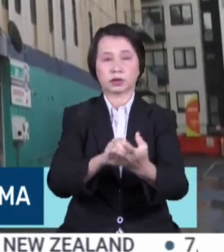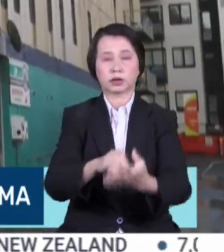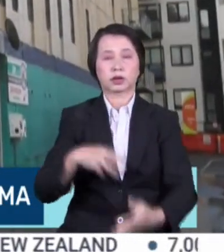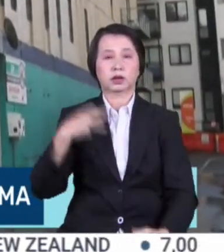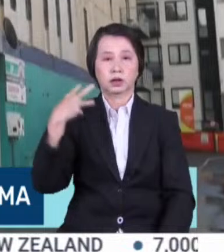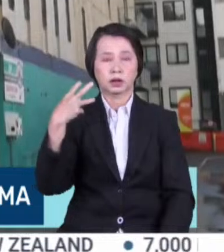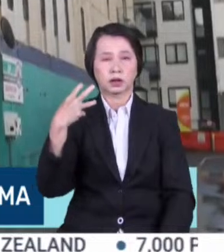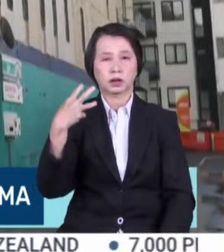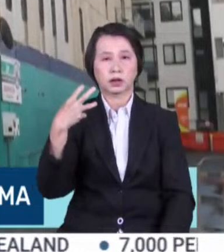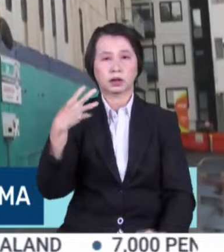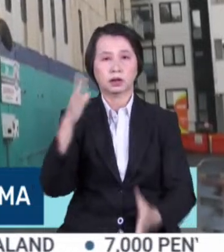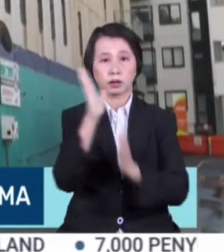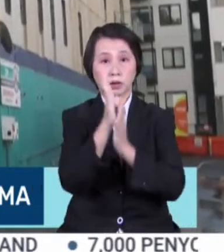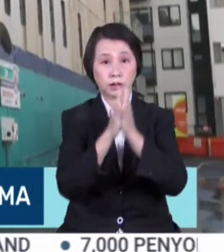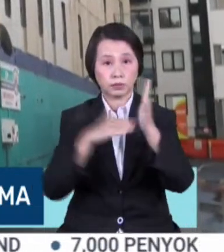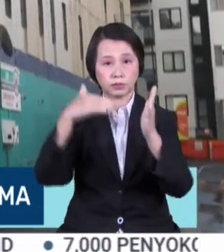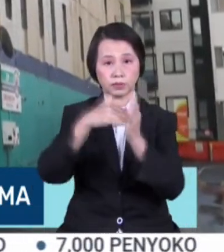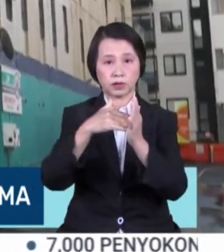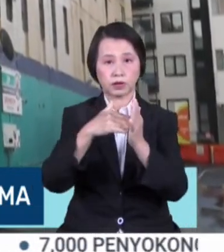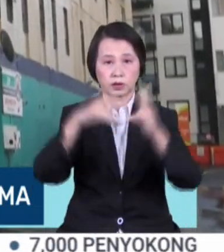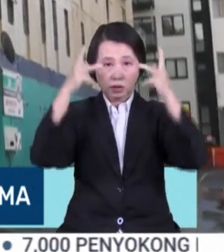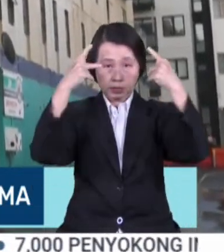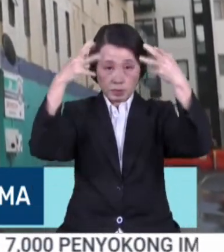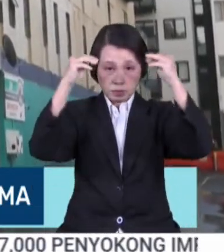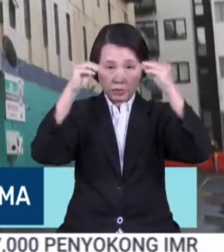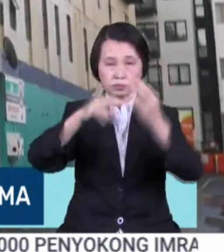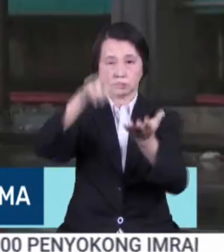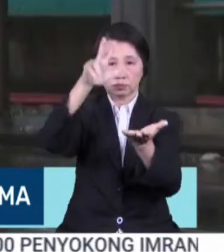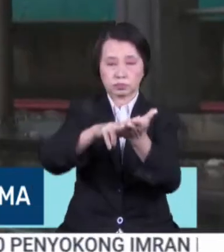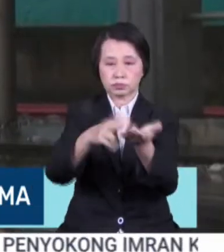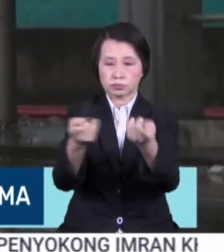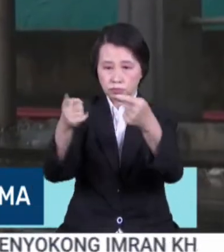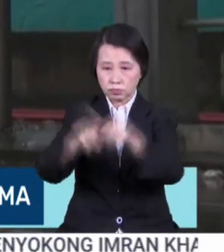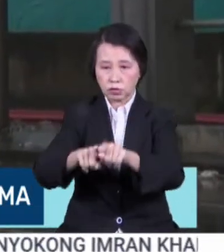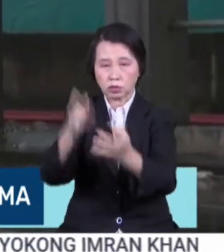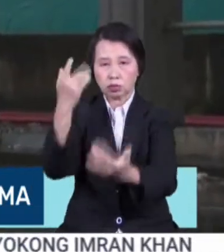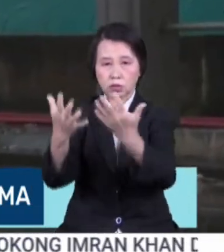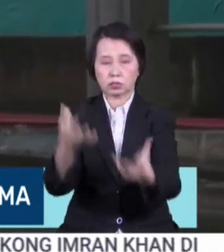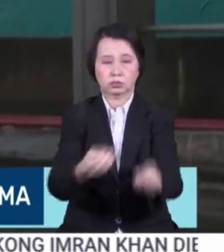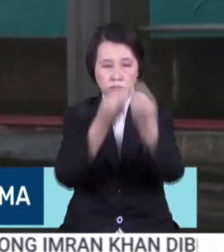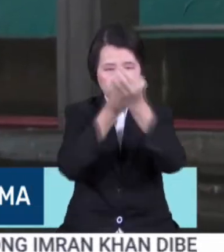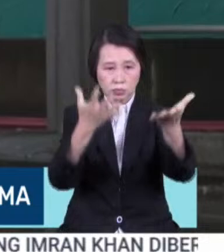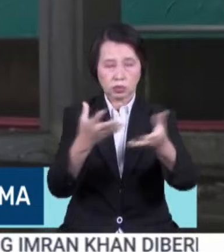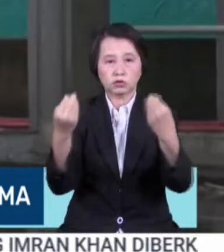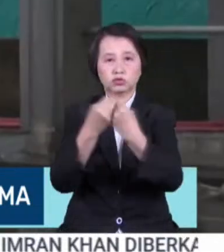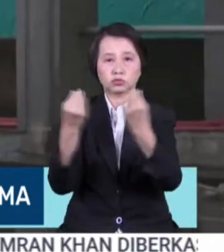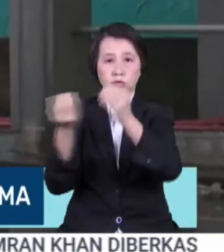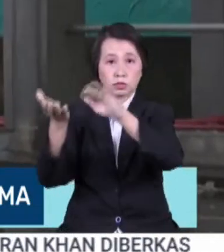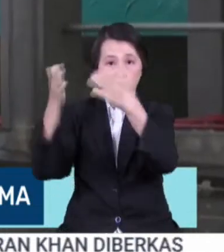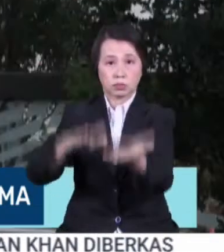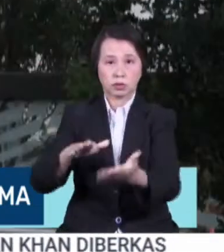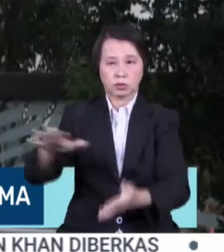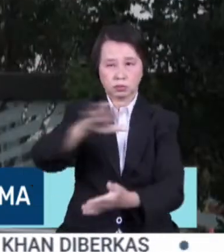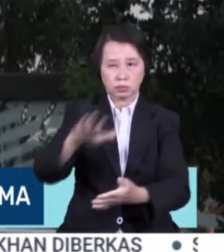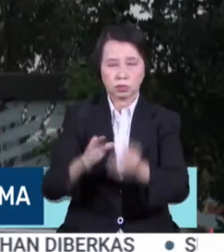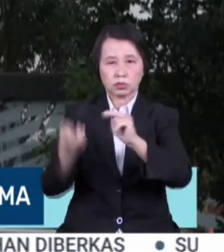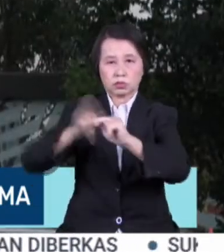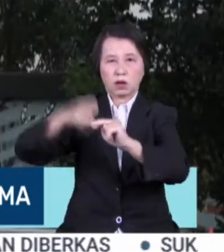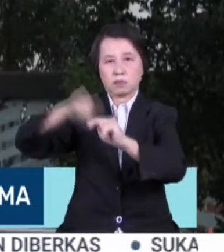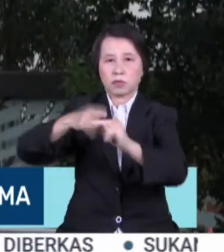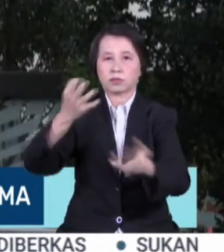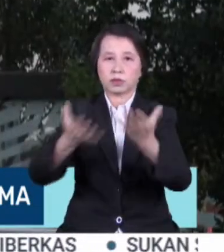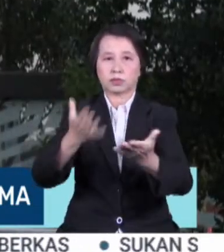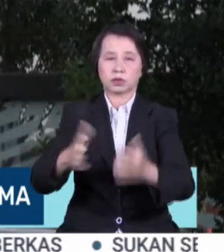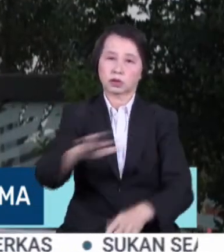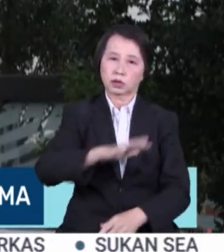Zealand. Perdana Menterinya Chris Hipkins mengesahkan kejadian itu dan memaklumkan jumlah kematian dijangka meningkat.